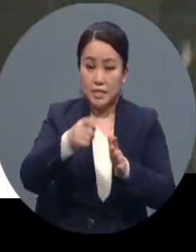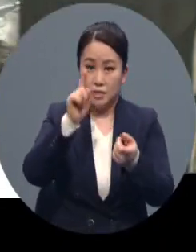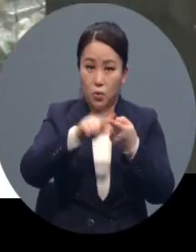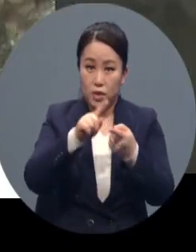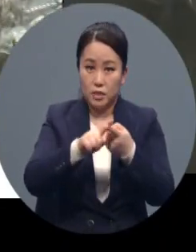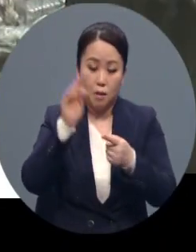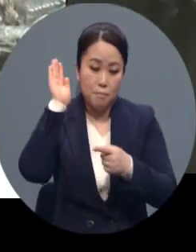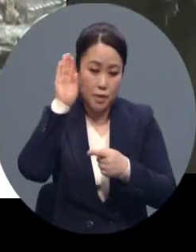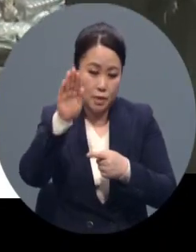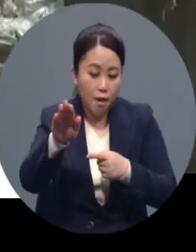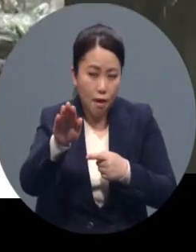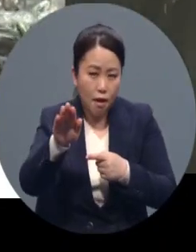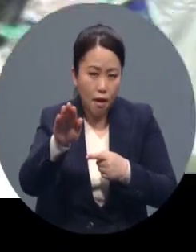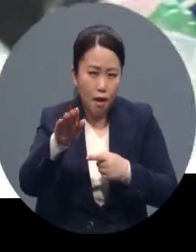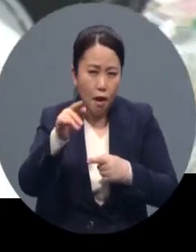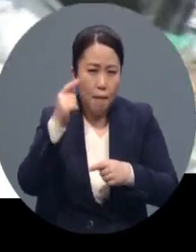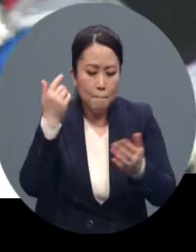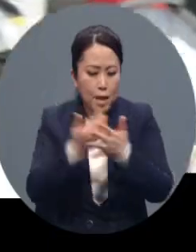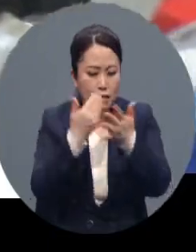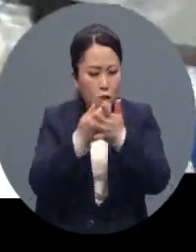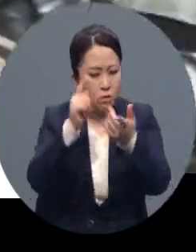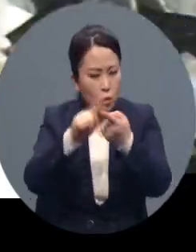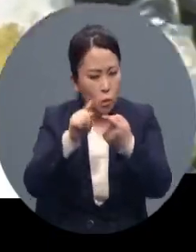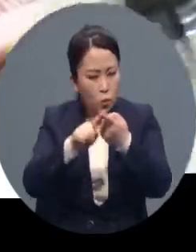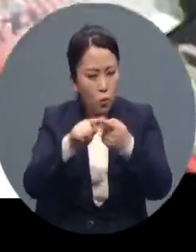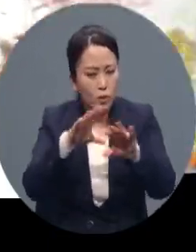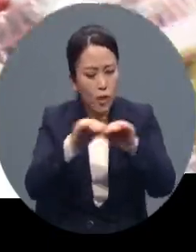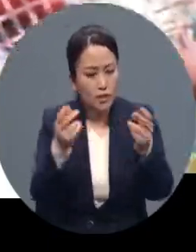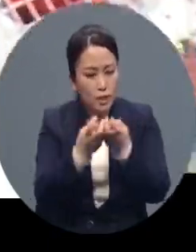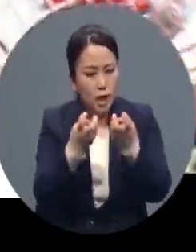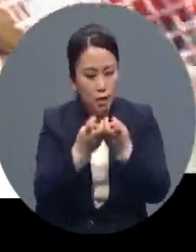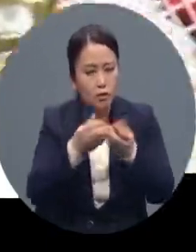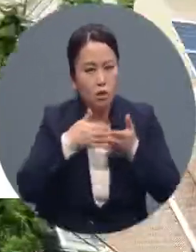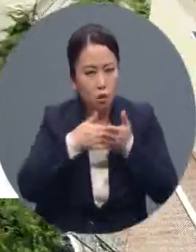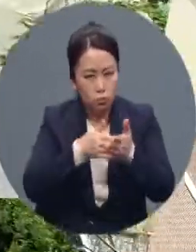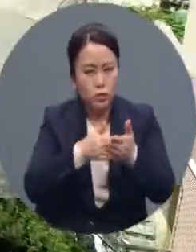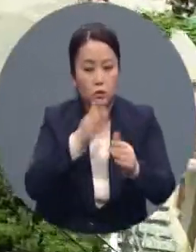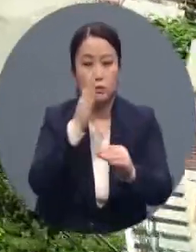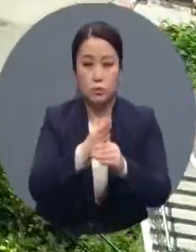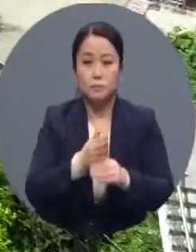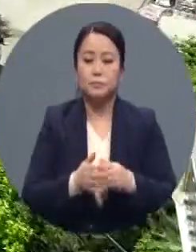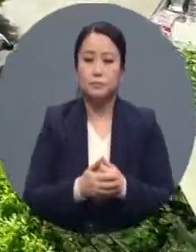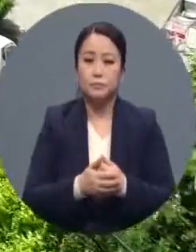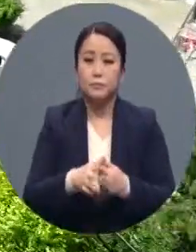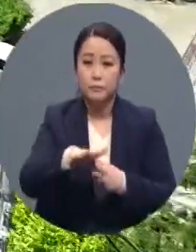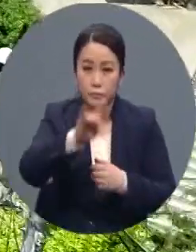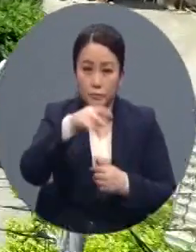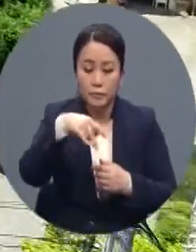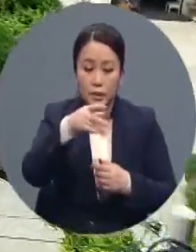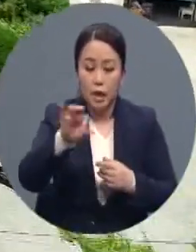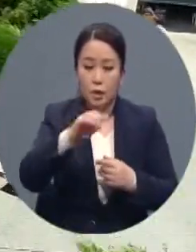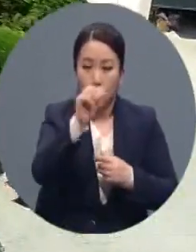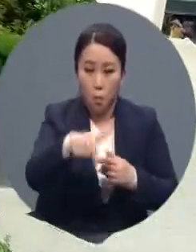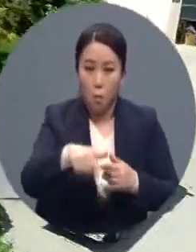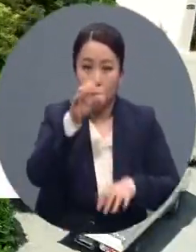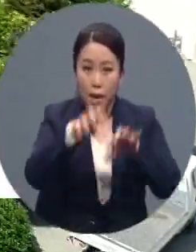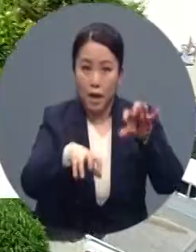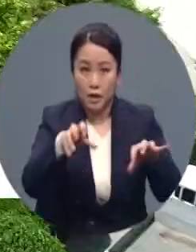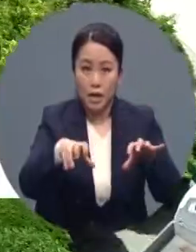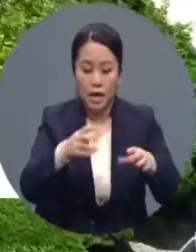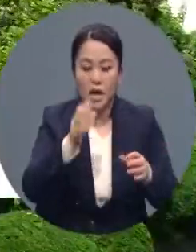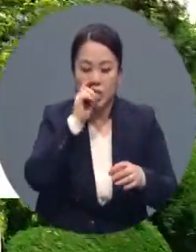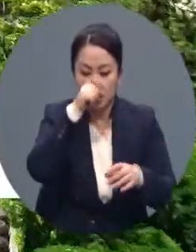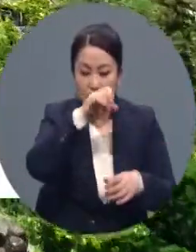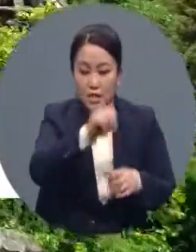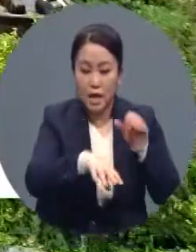대한 미래지향적 대책을 지금 적극적으로 추진을 하고 있습니다. 우선 산곡마을 일대에 쓰레기 처리